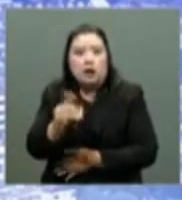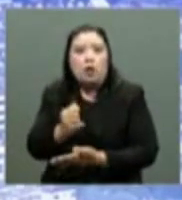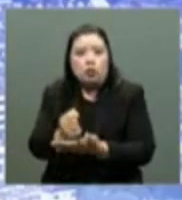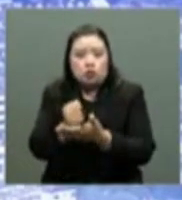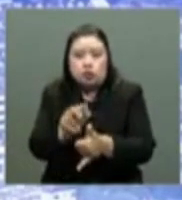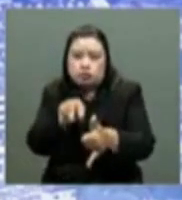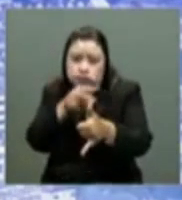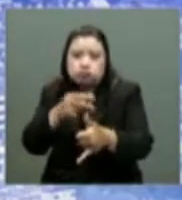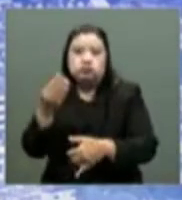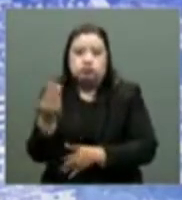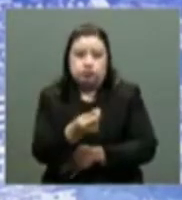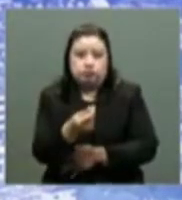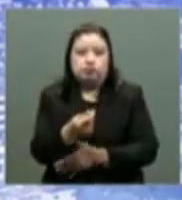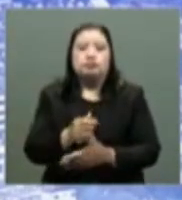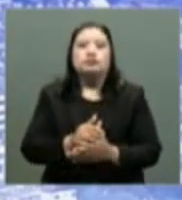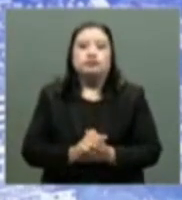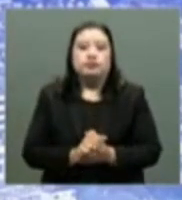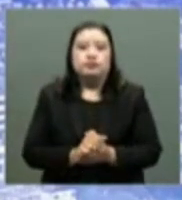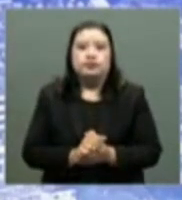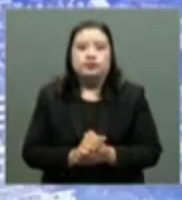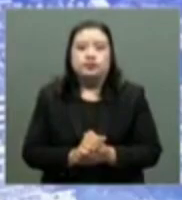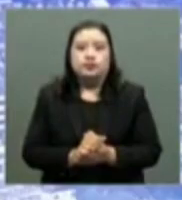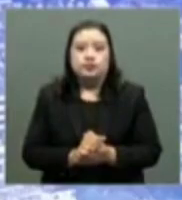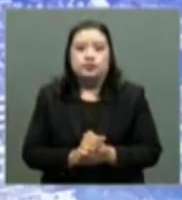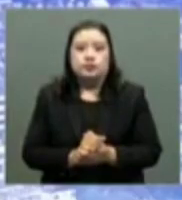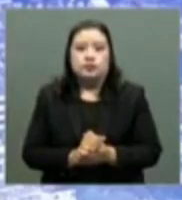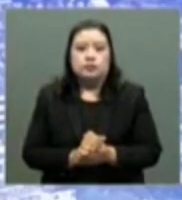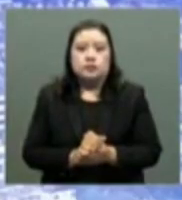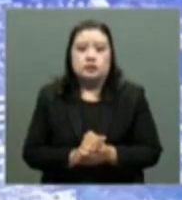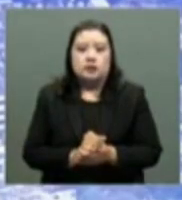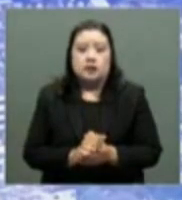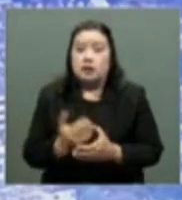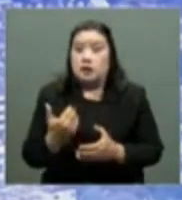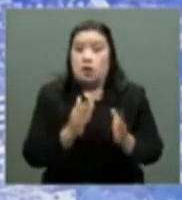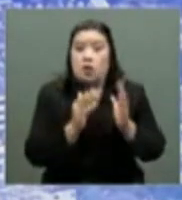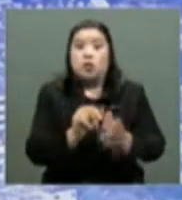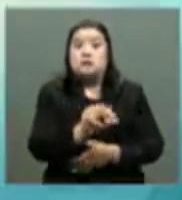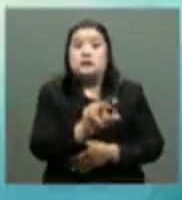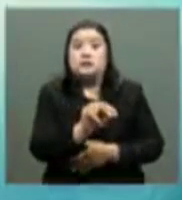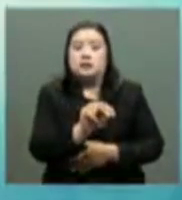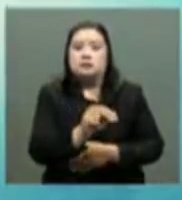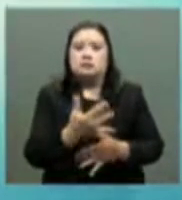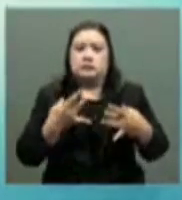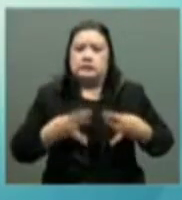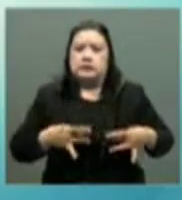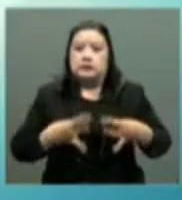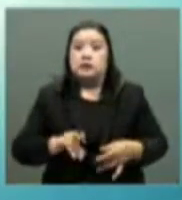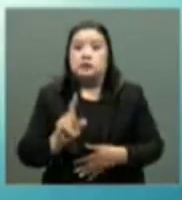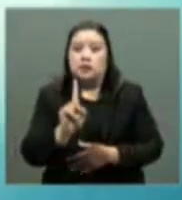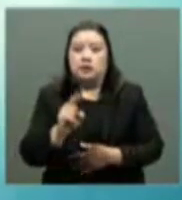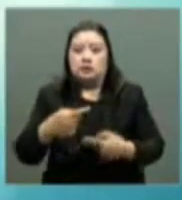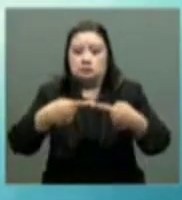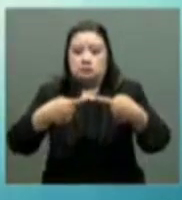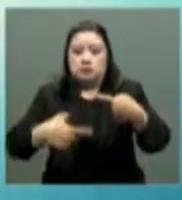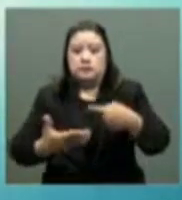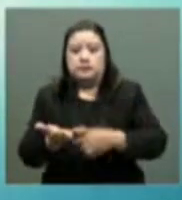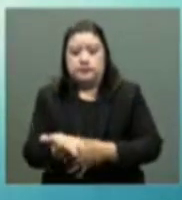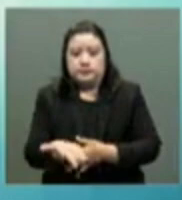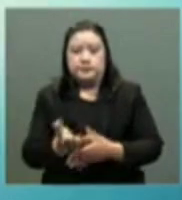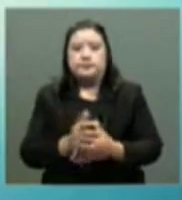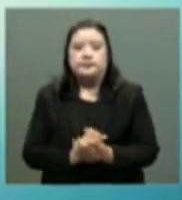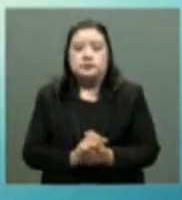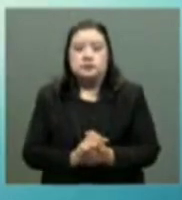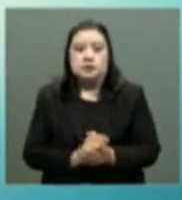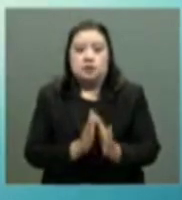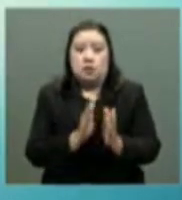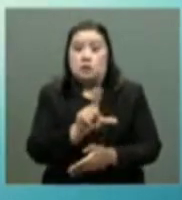ะครับไปเรื่องของประวัติเสี่ยงใน30รายนี้ผลออกมาเป็นอย่างไรนะครับกลุ่มที่1 29